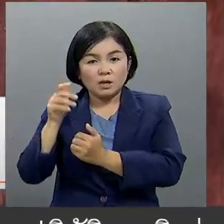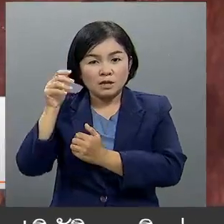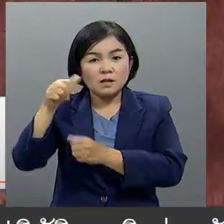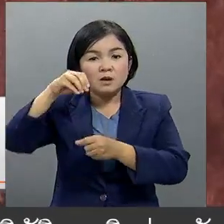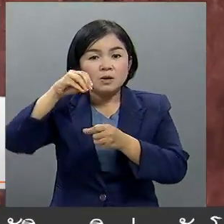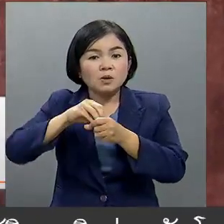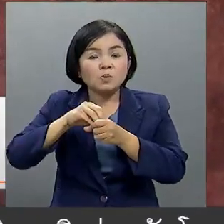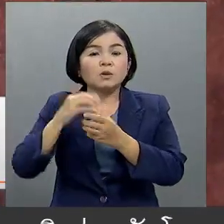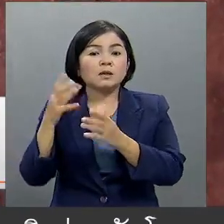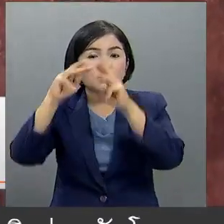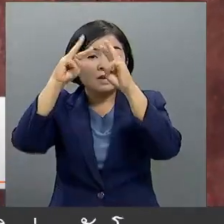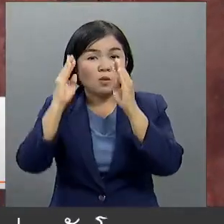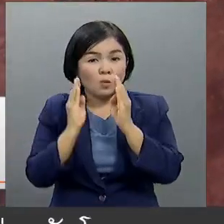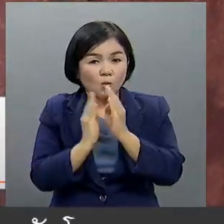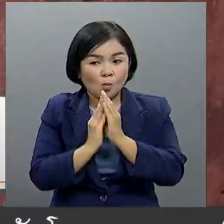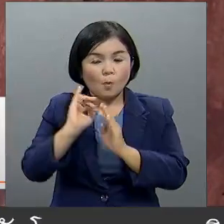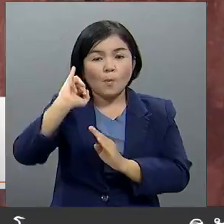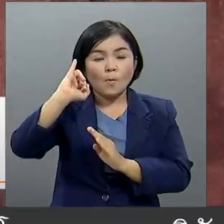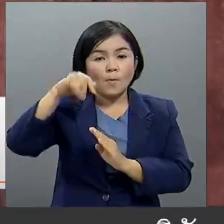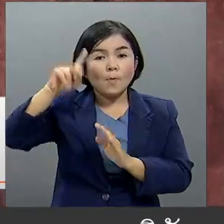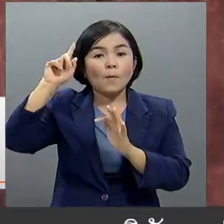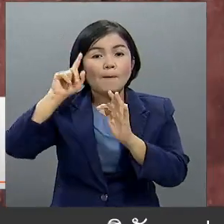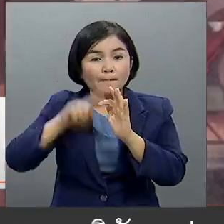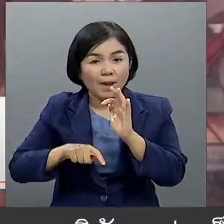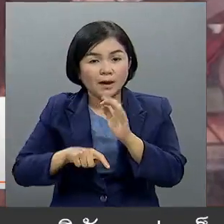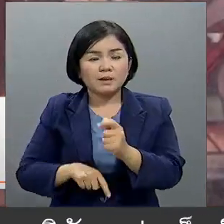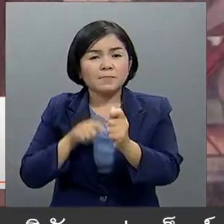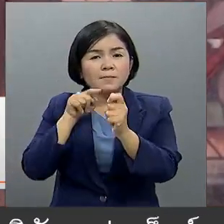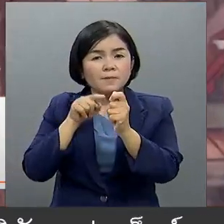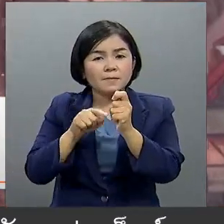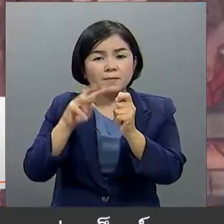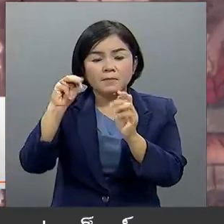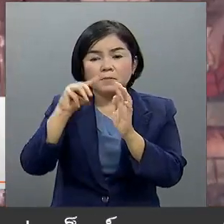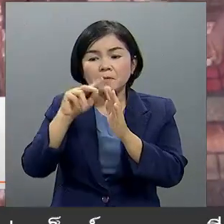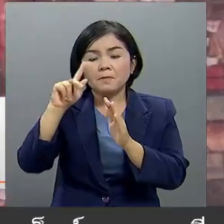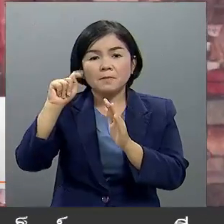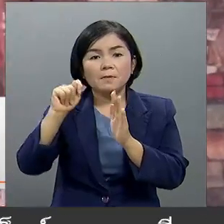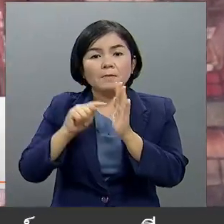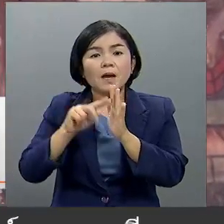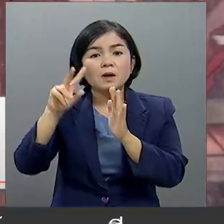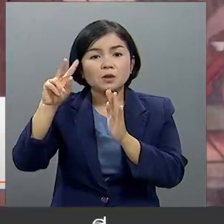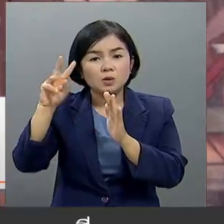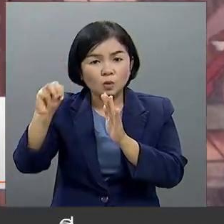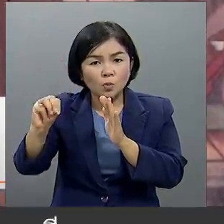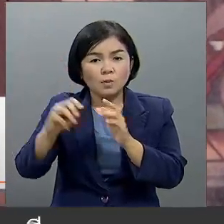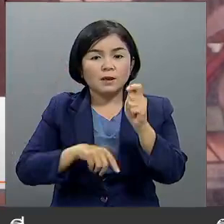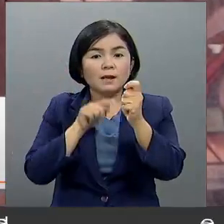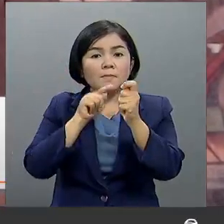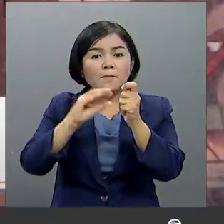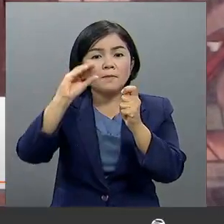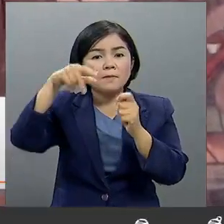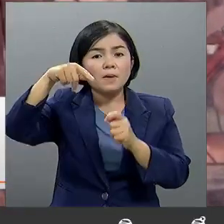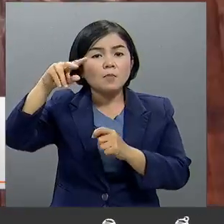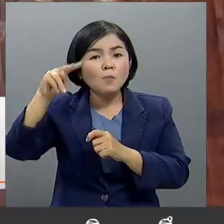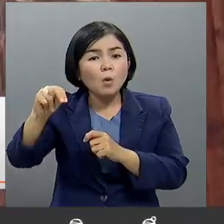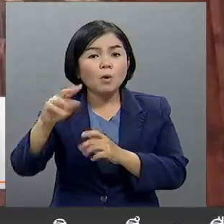ไผ่ขอน้ำอยู่ที่ตำบลมะตูมนะครับอำเภอพรหมพิรามภาพเขียนจิตรกรรมฝาผนังนี้เป็นฝีมือช่างหลวงที่เขียนขึ้